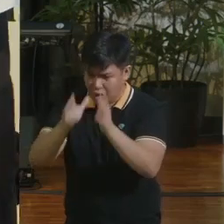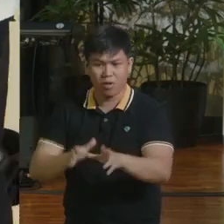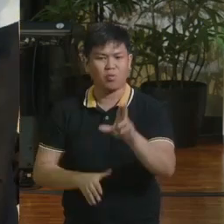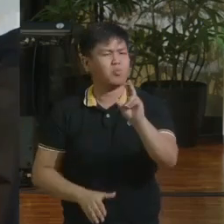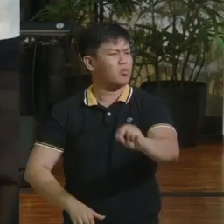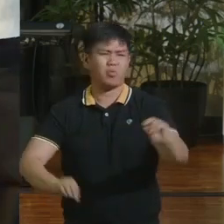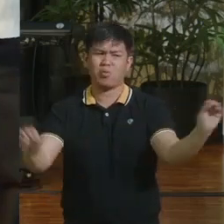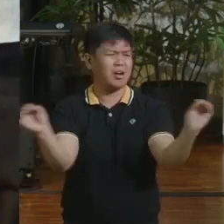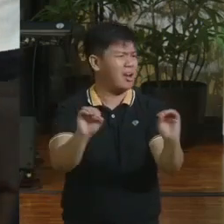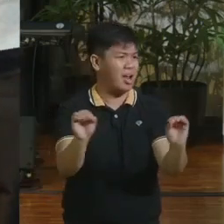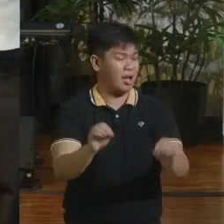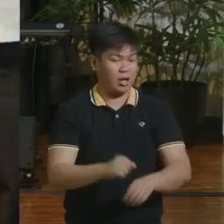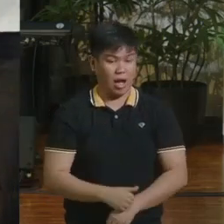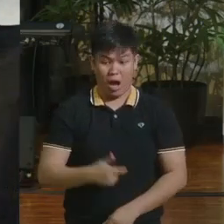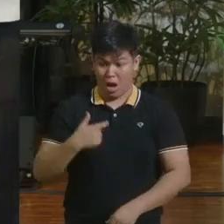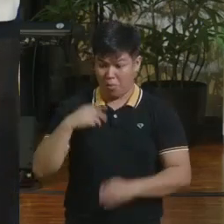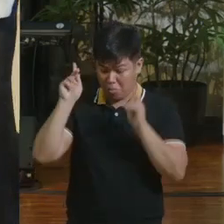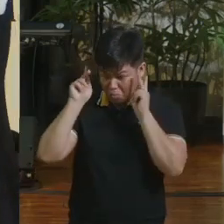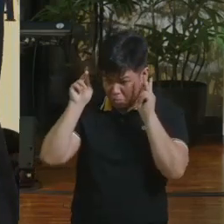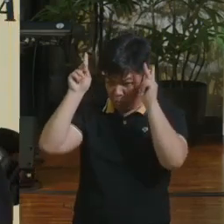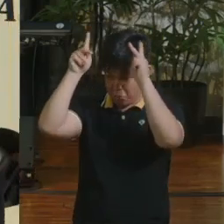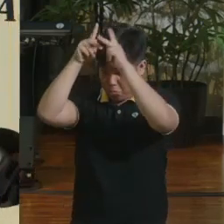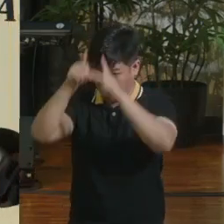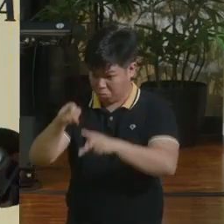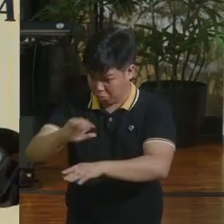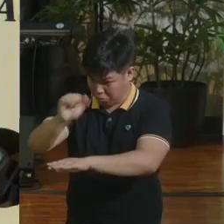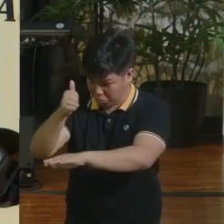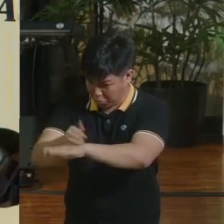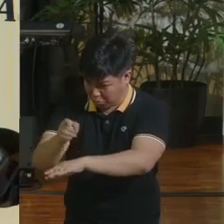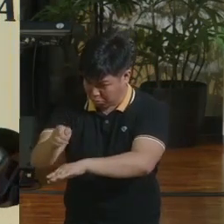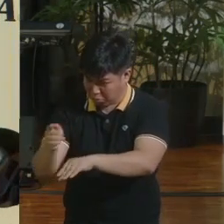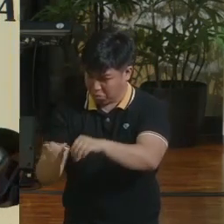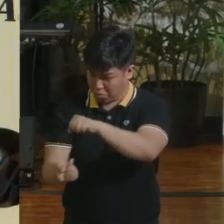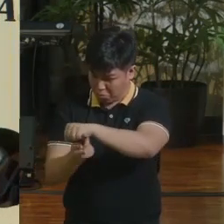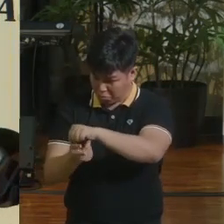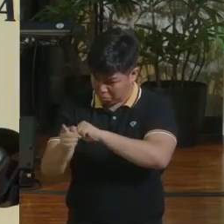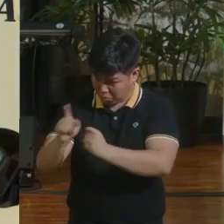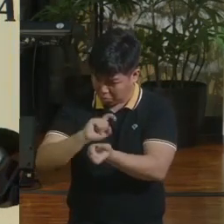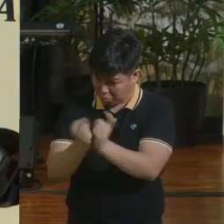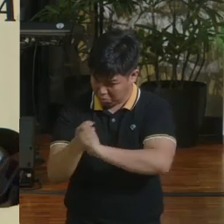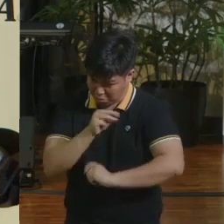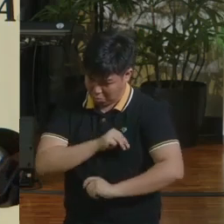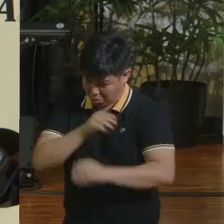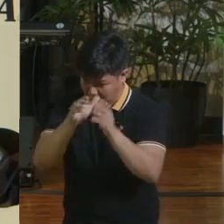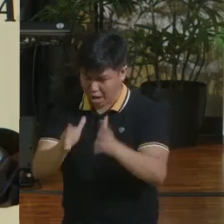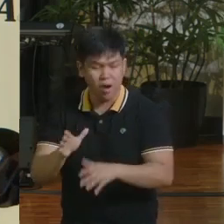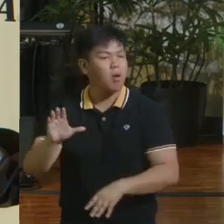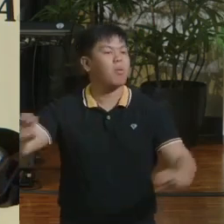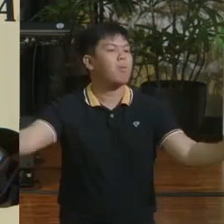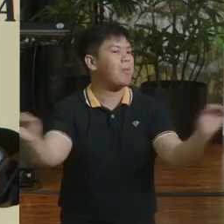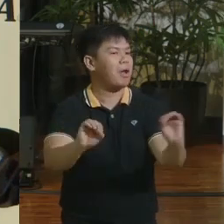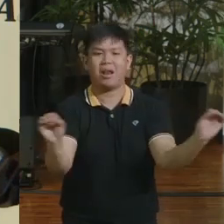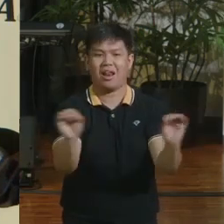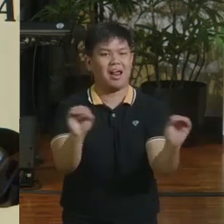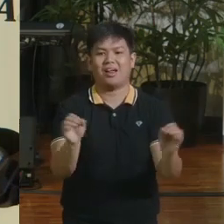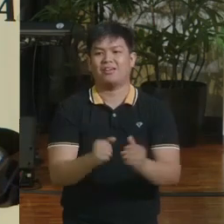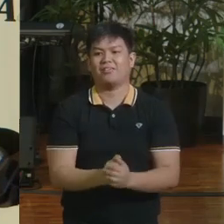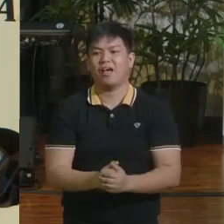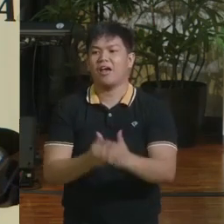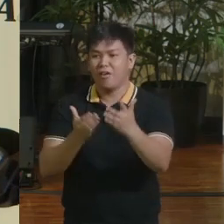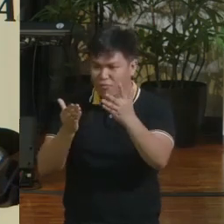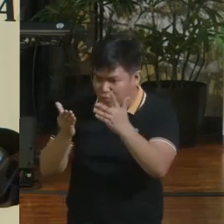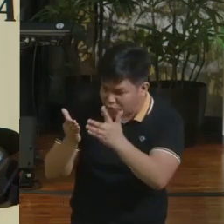naglatag ng kanyang kamay sa akin. Ako ay hinirang na apostol through